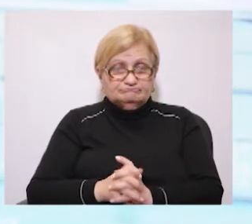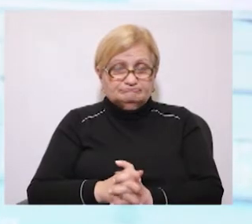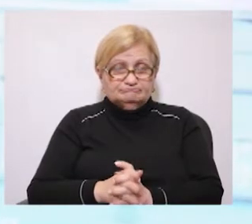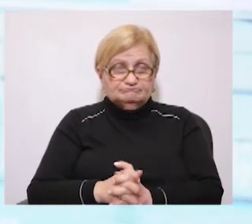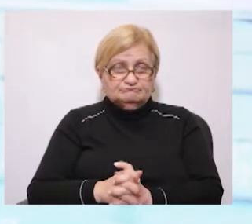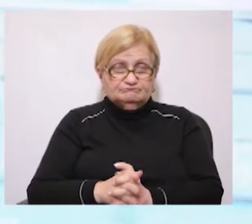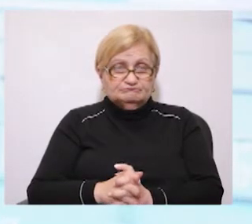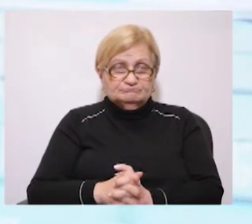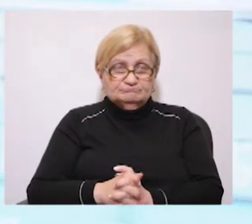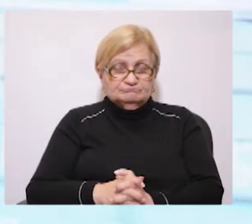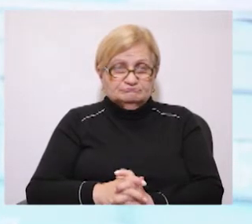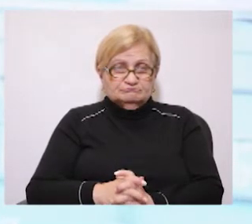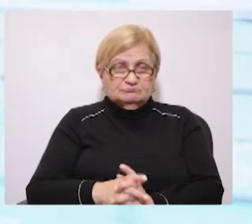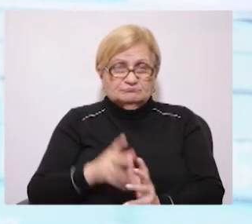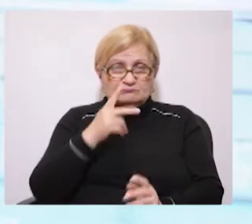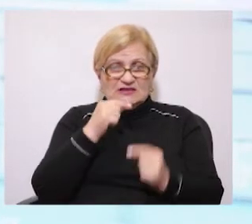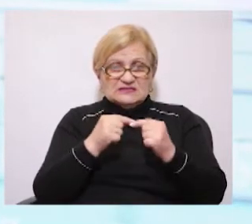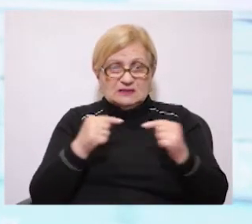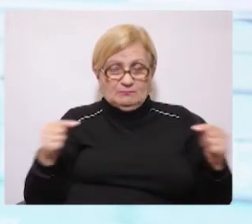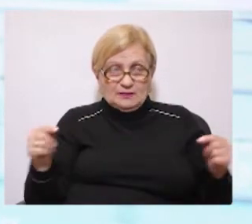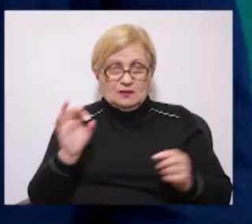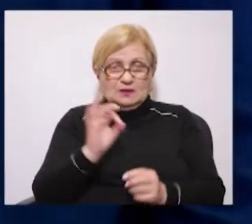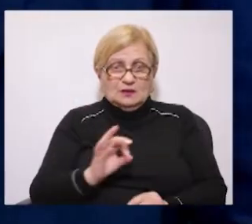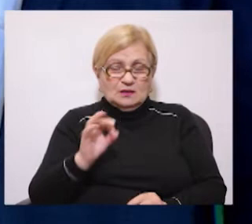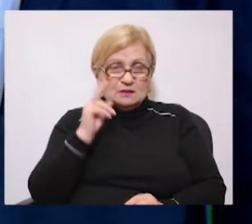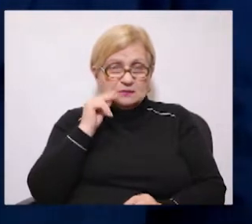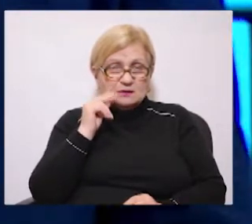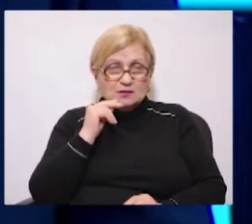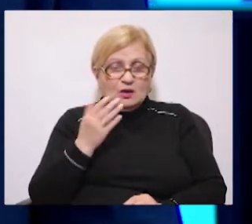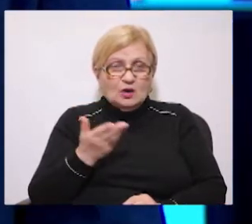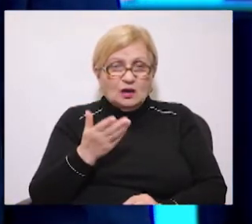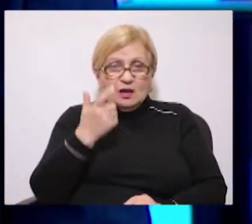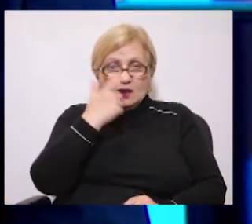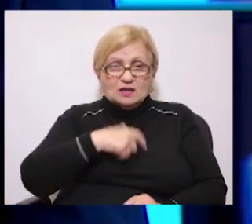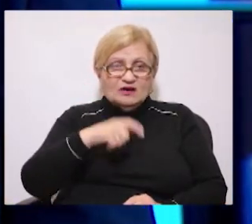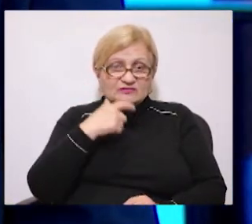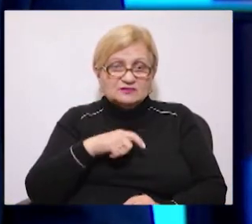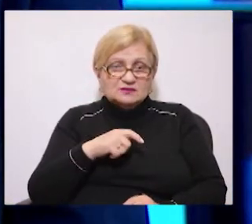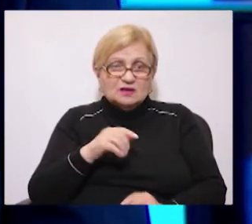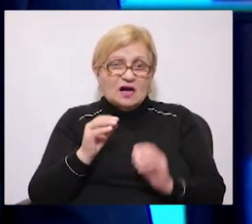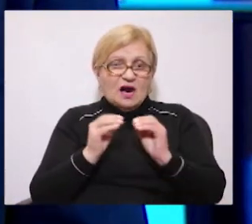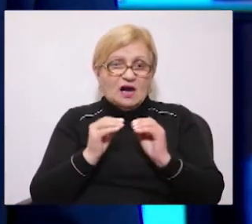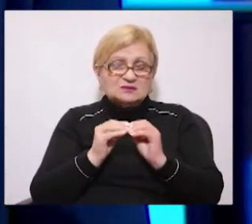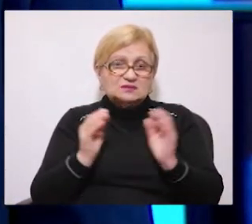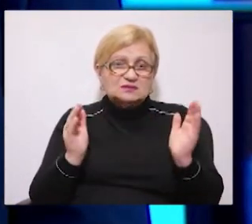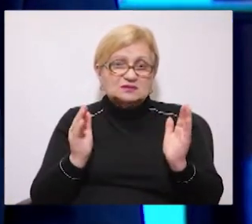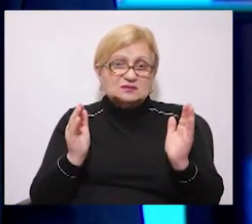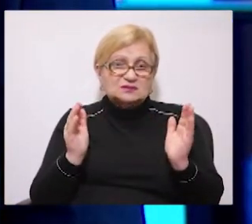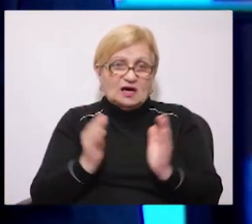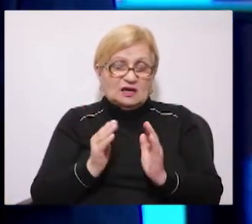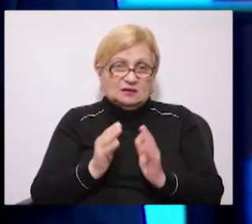აი რიცხვი დიწრფე, აი 0. რიცხვი, რომელიც თავის მოდულზე 10-ით ნაკლებიო.